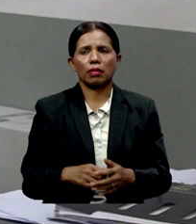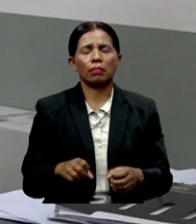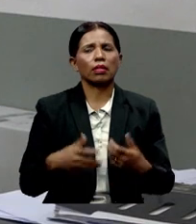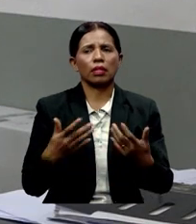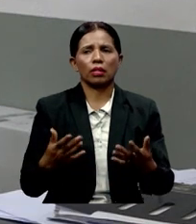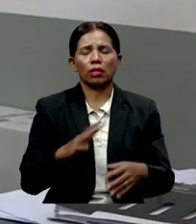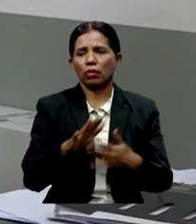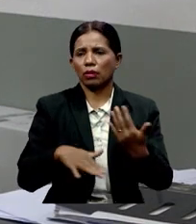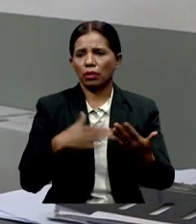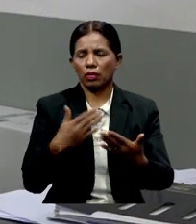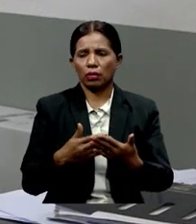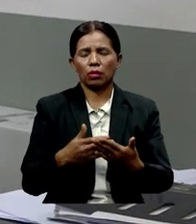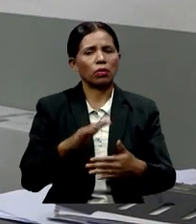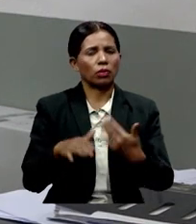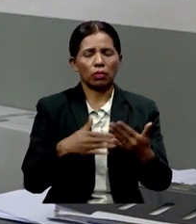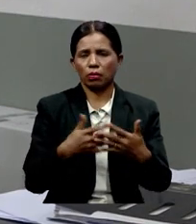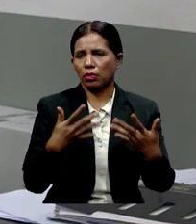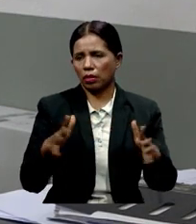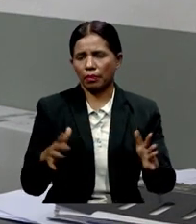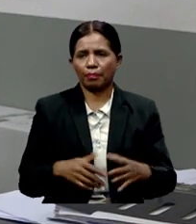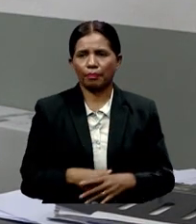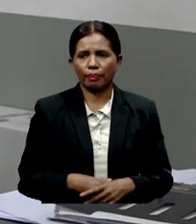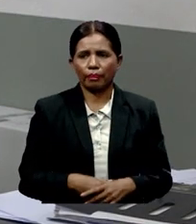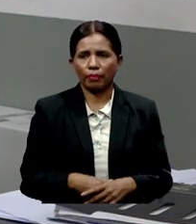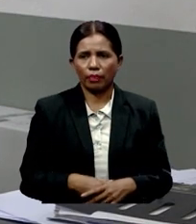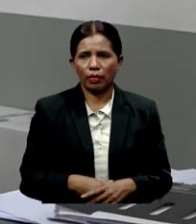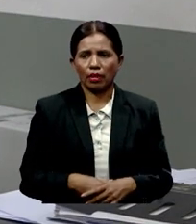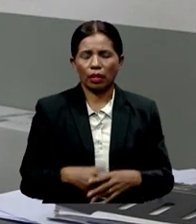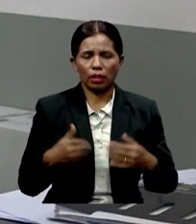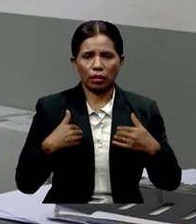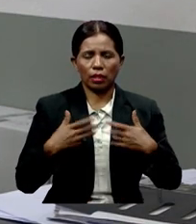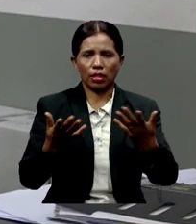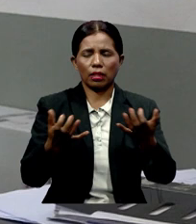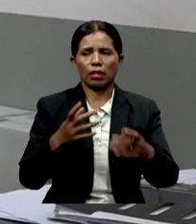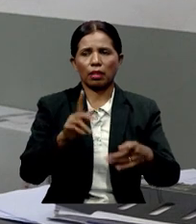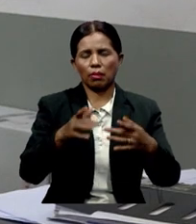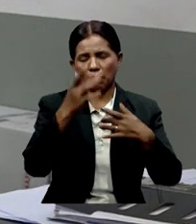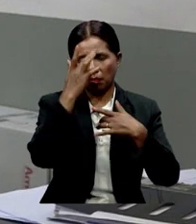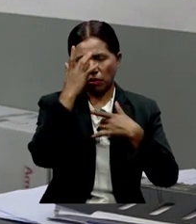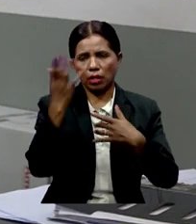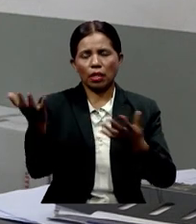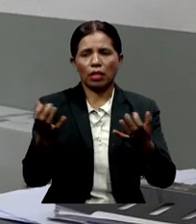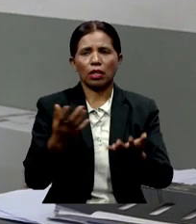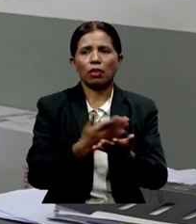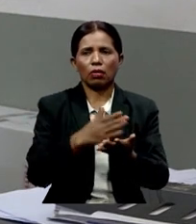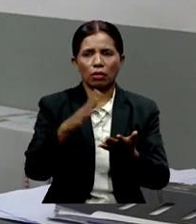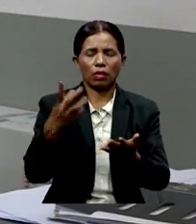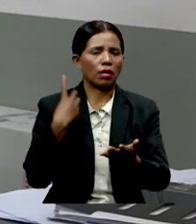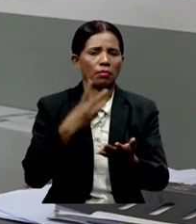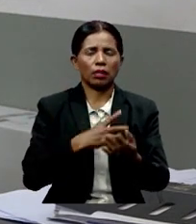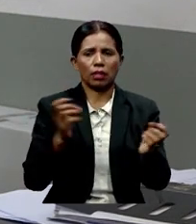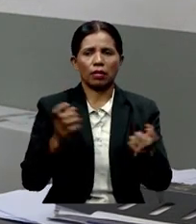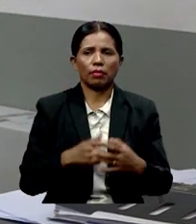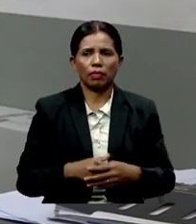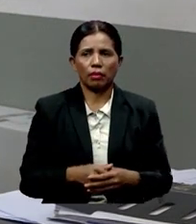berarti otomatis iha hutu-hutu mus lah iha. Mas ada rumah iya inisiatif rasik pasien sirah karak sosarasik oke okay, amila saida